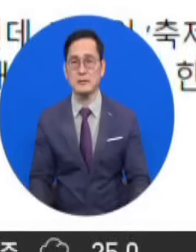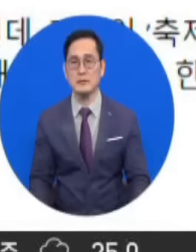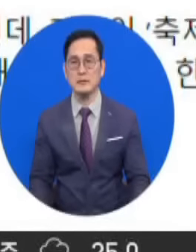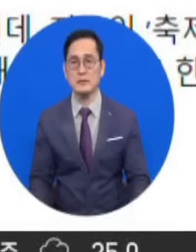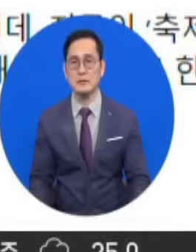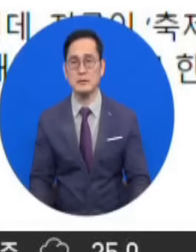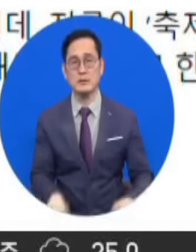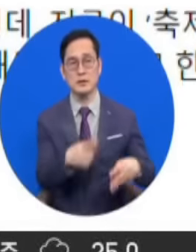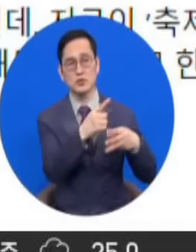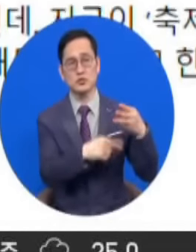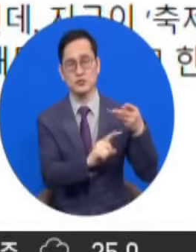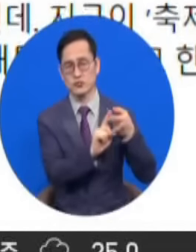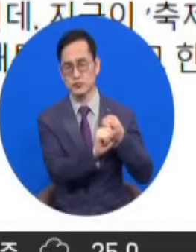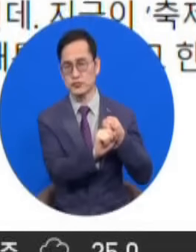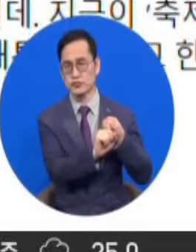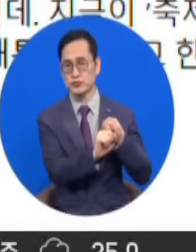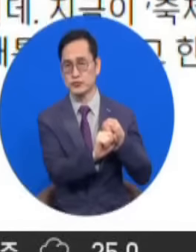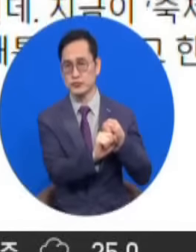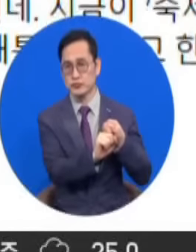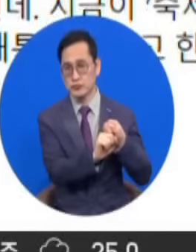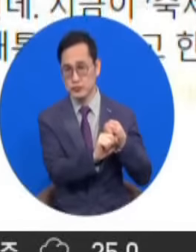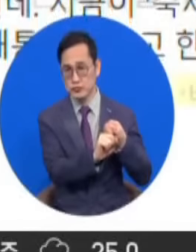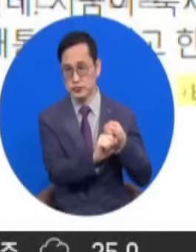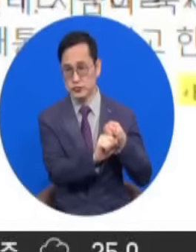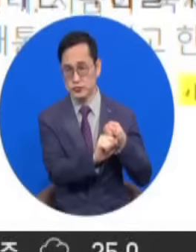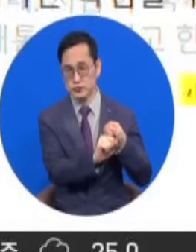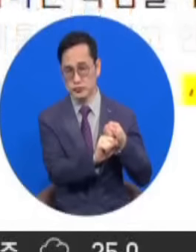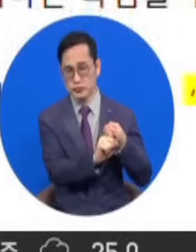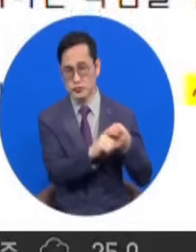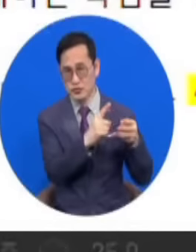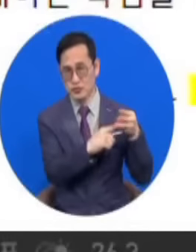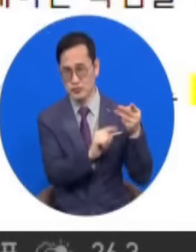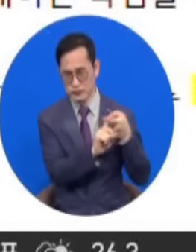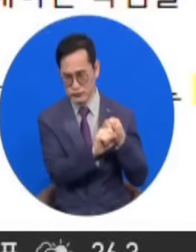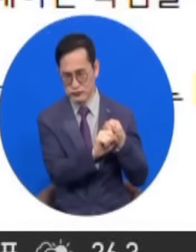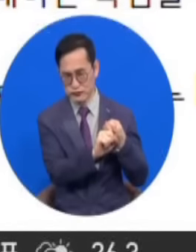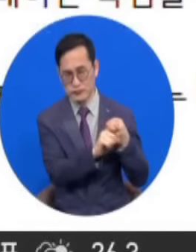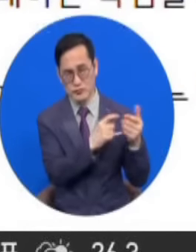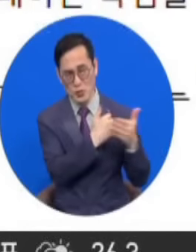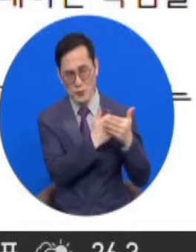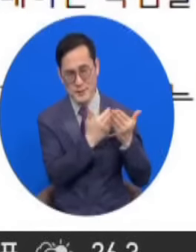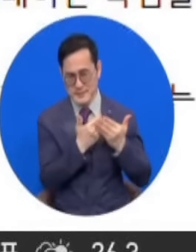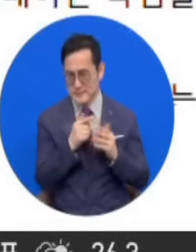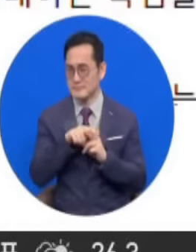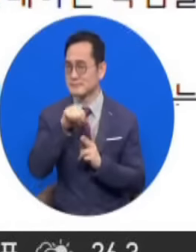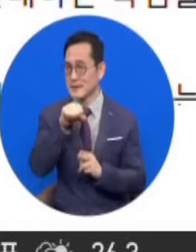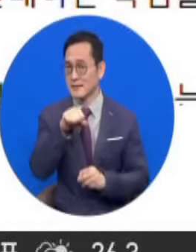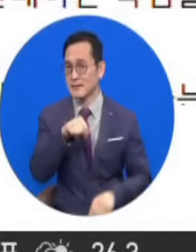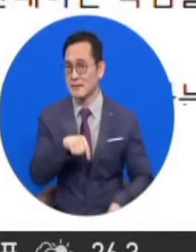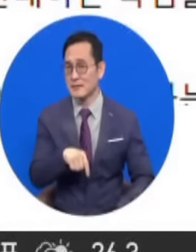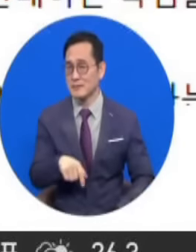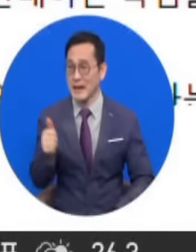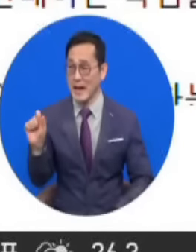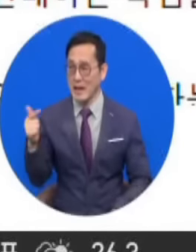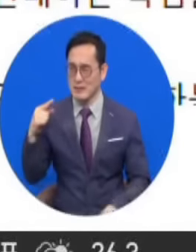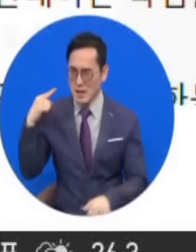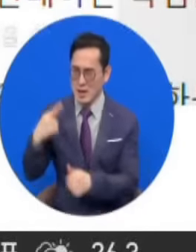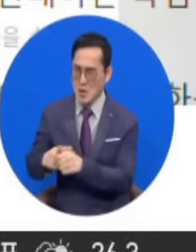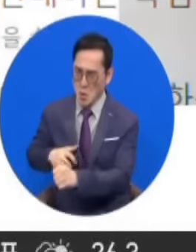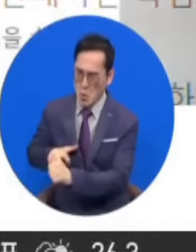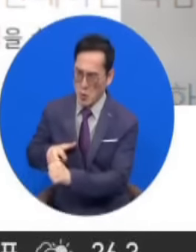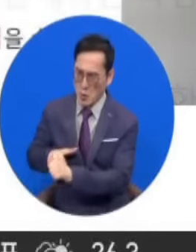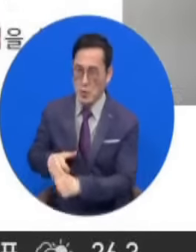업그레이드 윤석열이 아니고 친윤을 등에 업고 갑자기 나타난 거예요. 그러면서 계속적으로 공격을 하는데